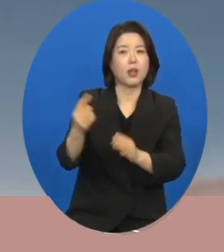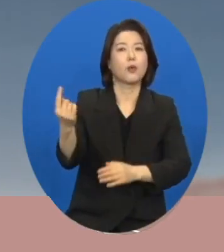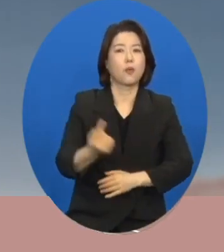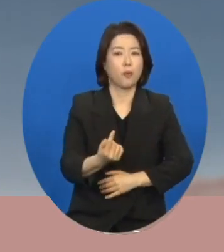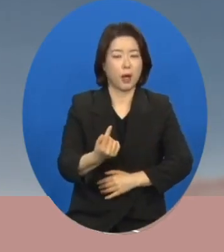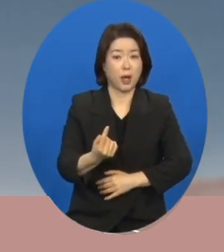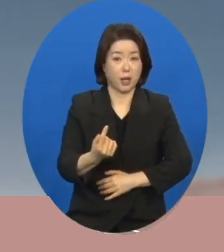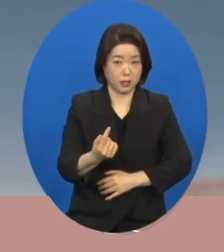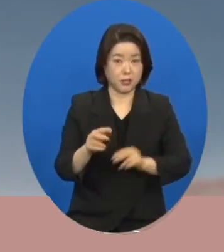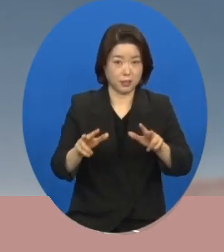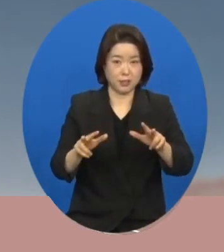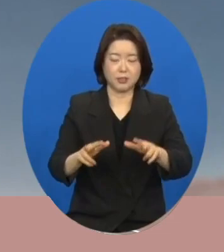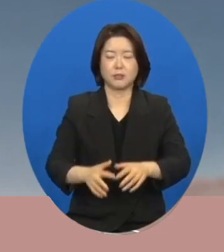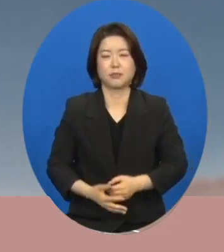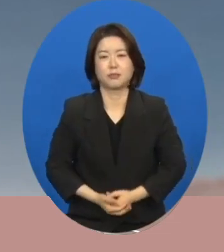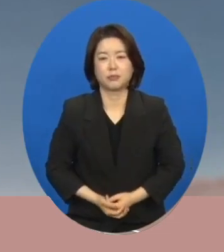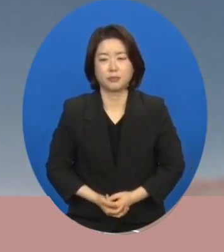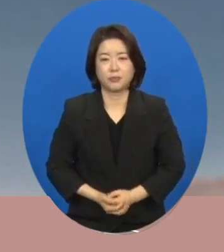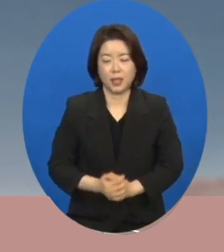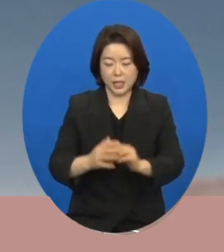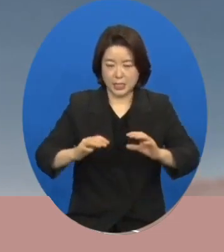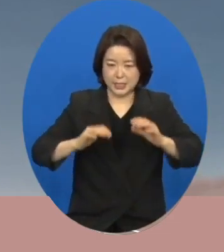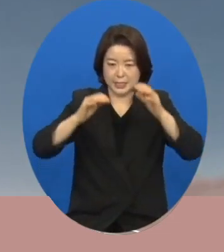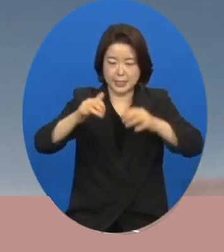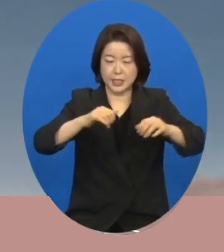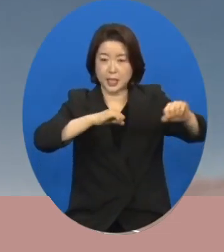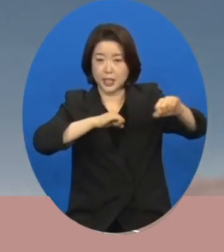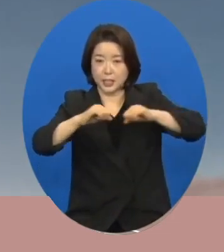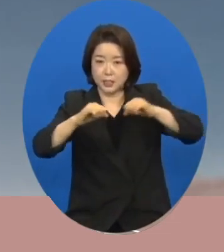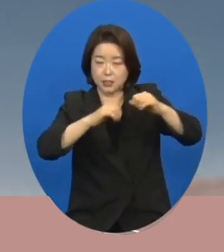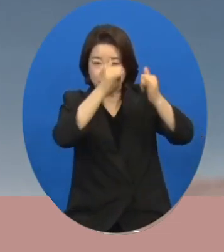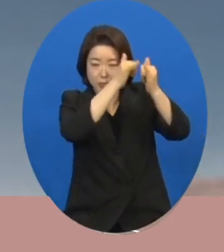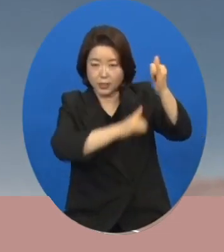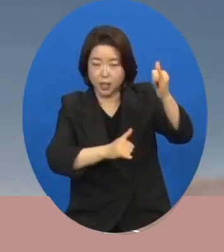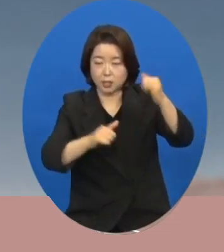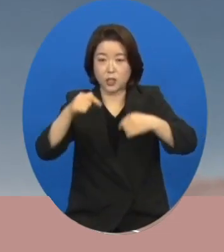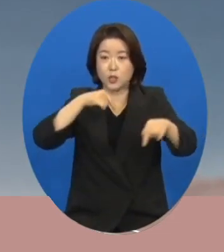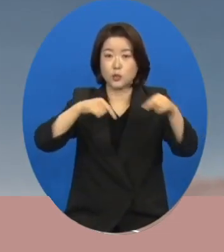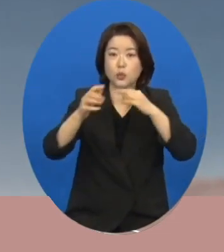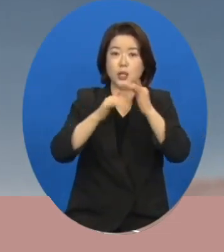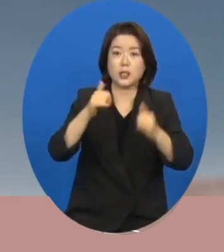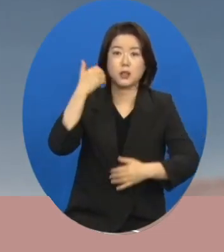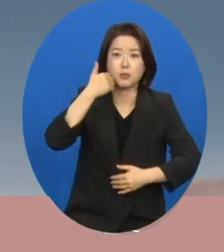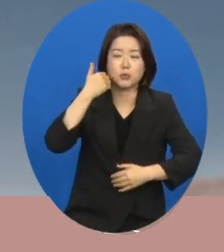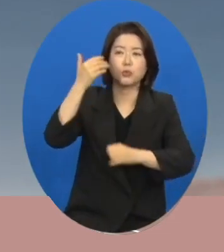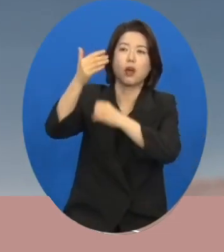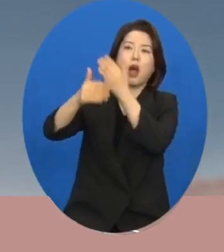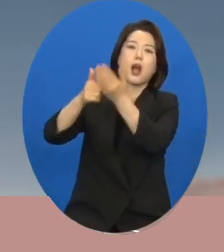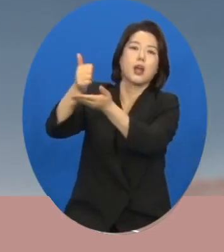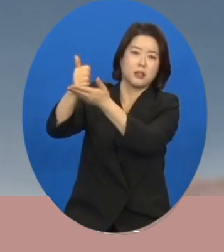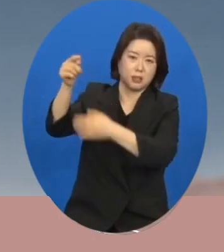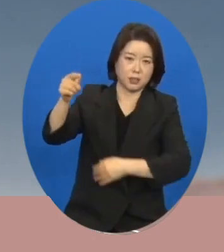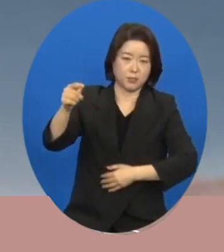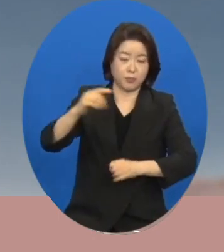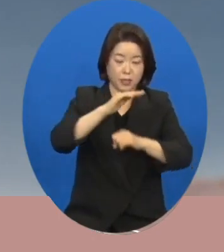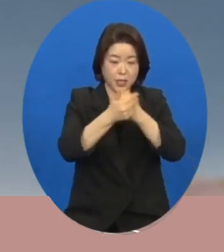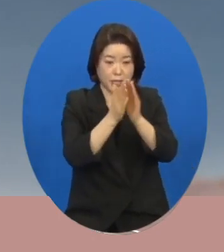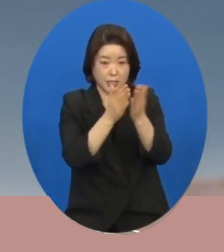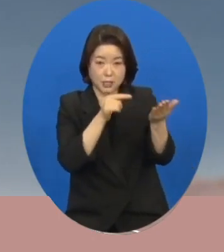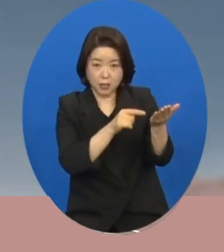고쳐야 될 것이 뭐냐면이 세계 역사를 주관하시는 분은 하나님이십니다 성경에 보면 대제국들이 많이